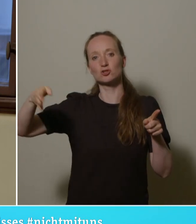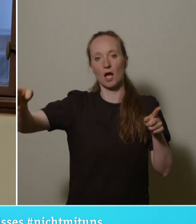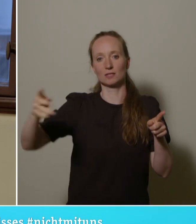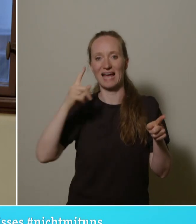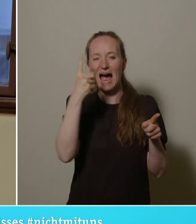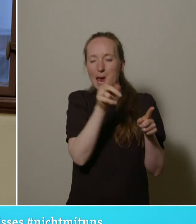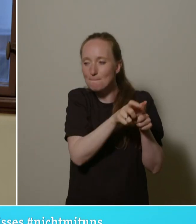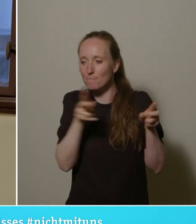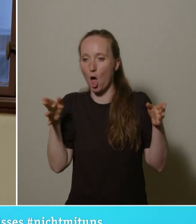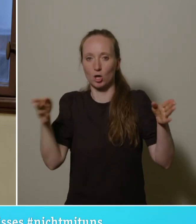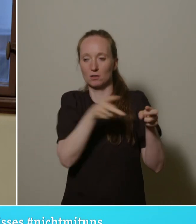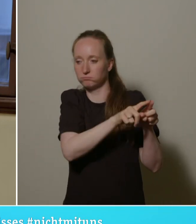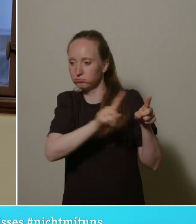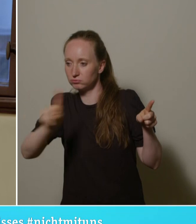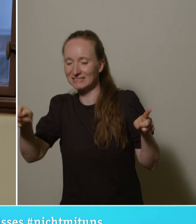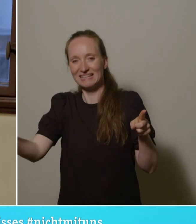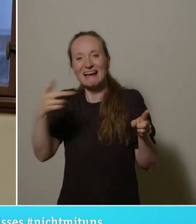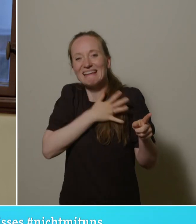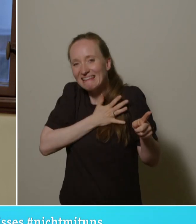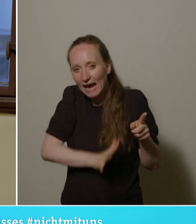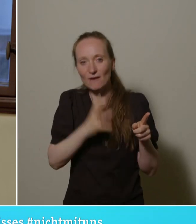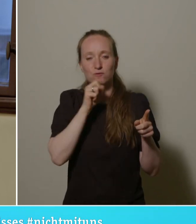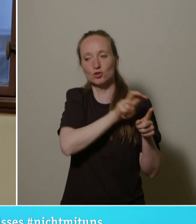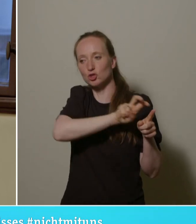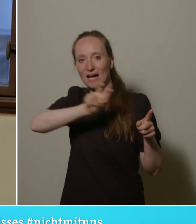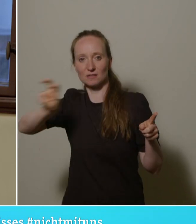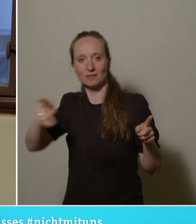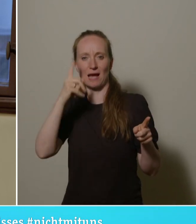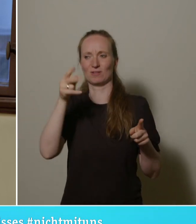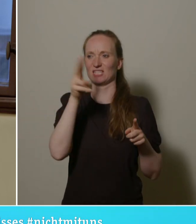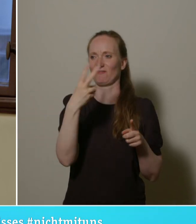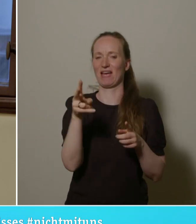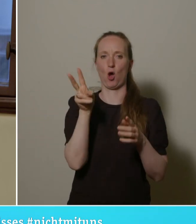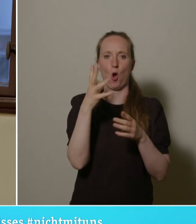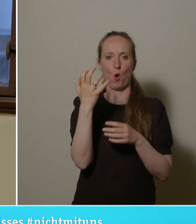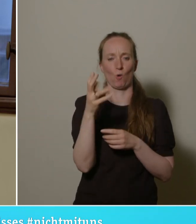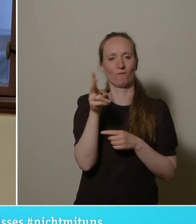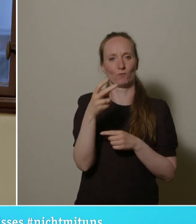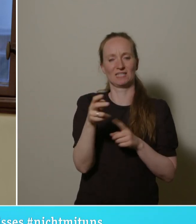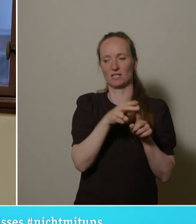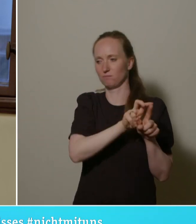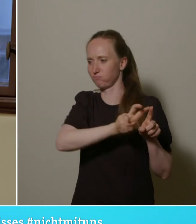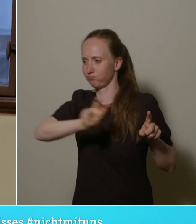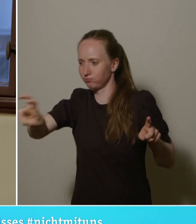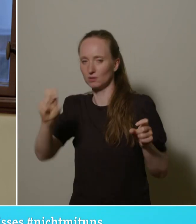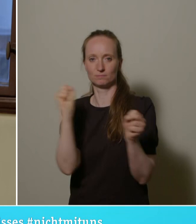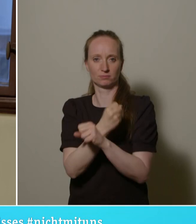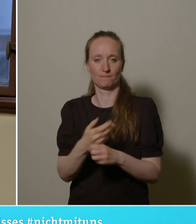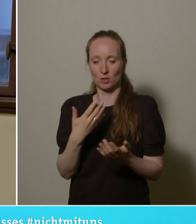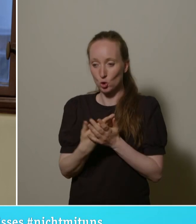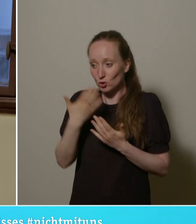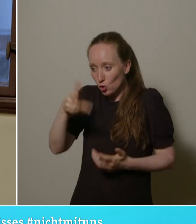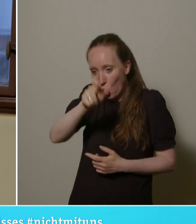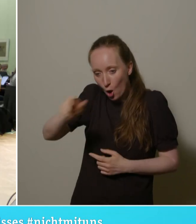laufen können, die gerne diese eine Station fahren würden, aber die sich sagen, 2,50 Euro, das kann ich mir einfach nicht leisten. Und in diese Leute muss ich mich